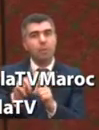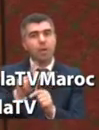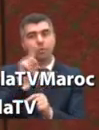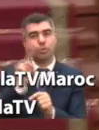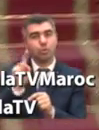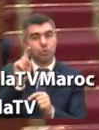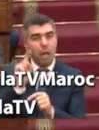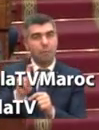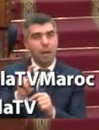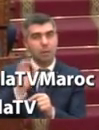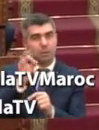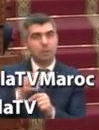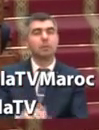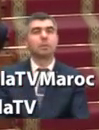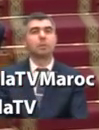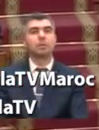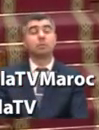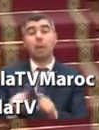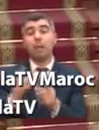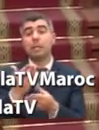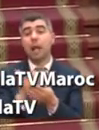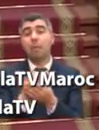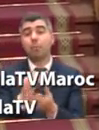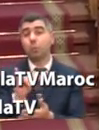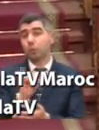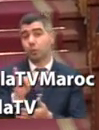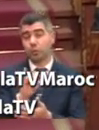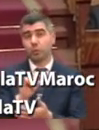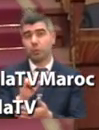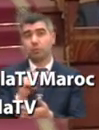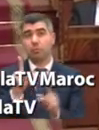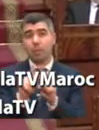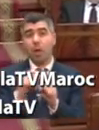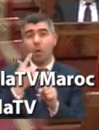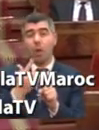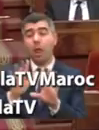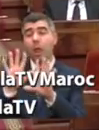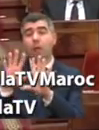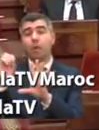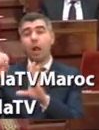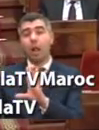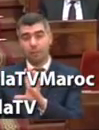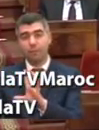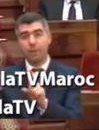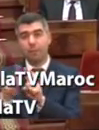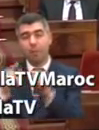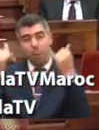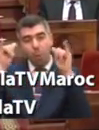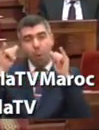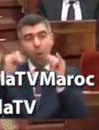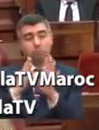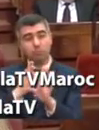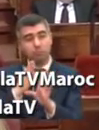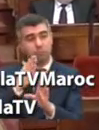الساحل بإقليم تيزنيت، بسبب توافد عشرات الآلاف بل مئات الآلاف ديال الرؤوس ديال القطعان